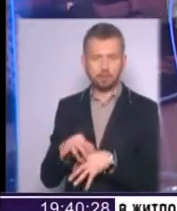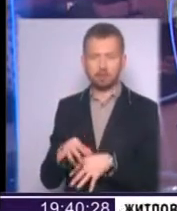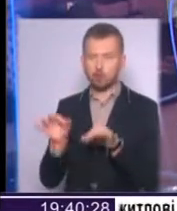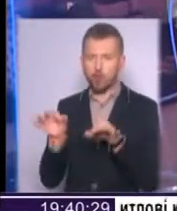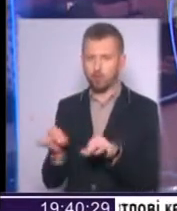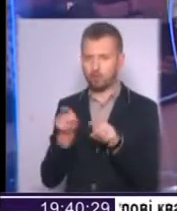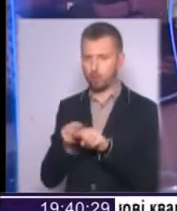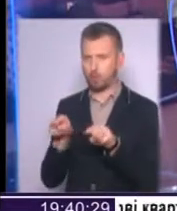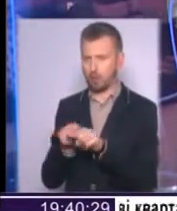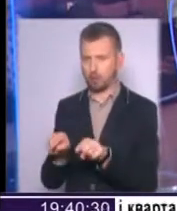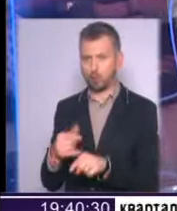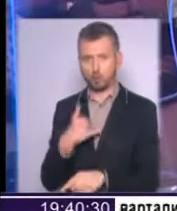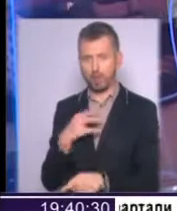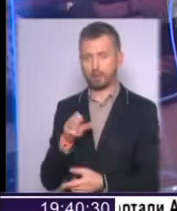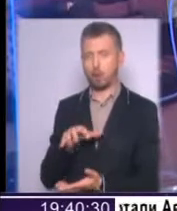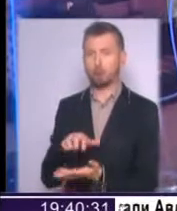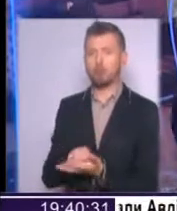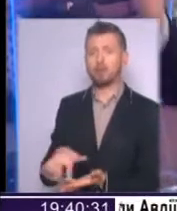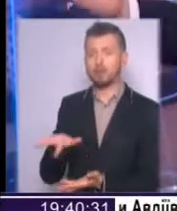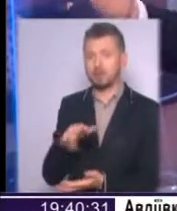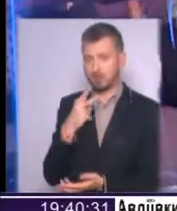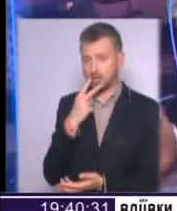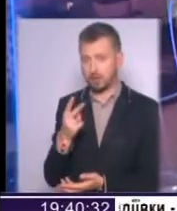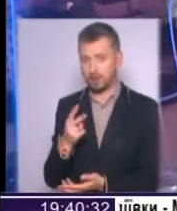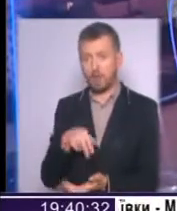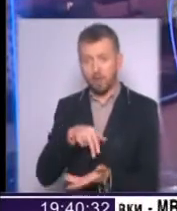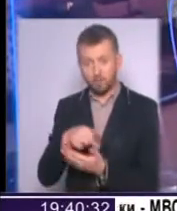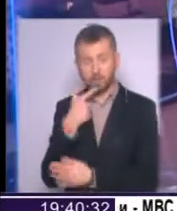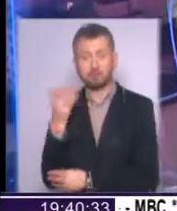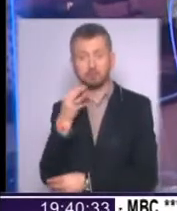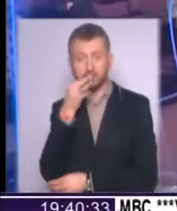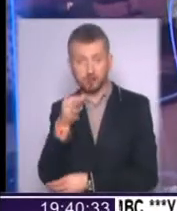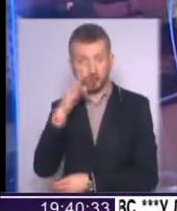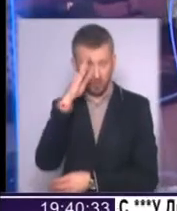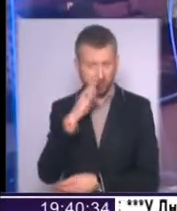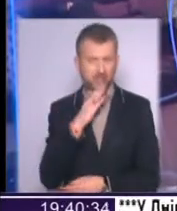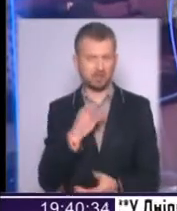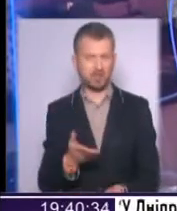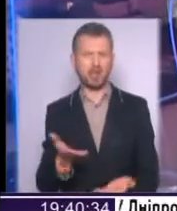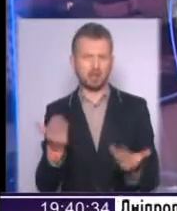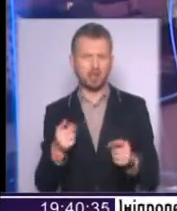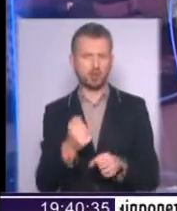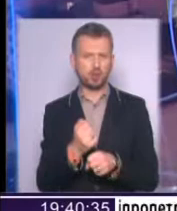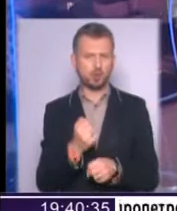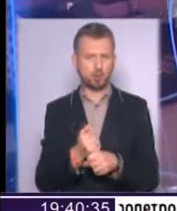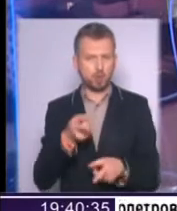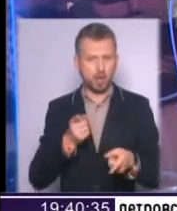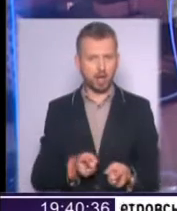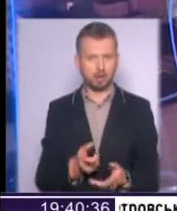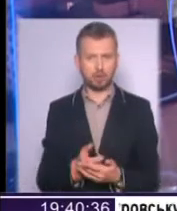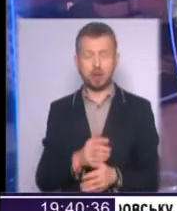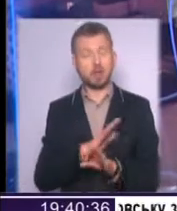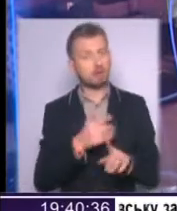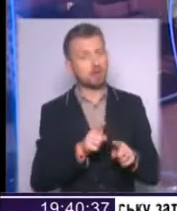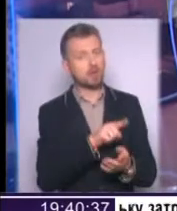пропаганду, правда? Нас на окупованих територіях тут дивляться. От вийдіть на трибуну і скажіть, хлопці, дівчата, давайте що зробимо, реально. Ні, це повинна